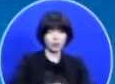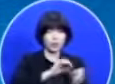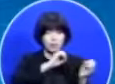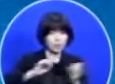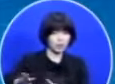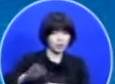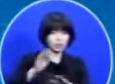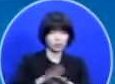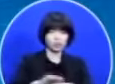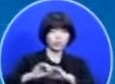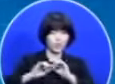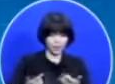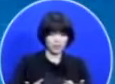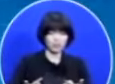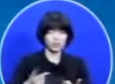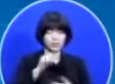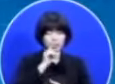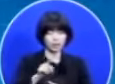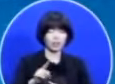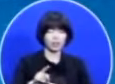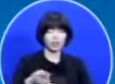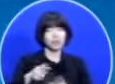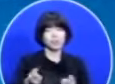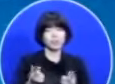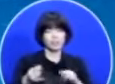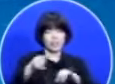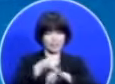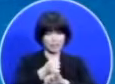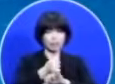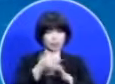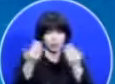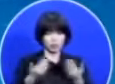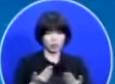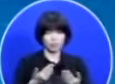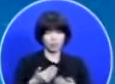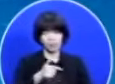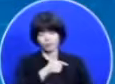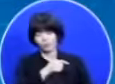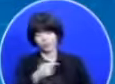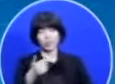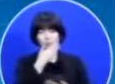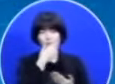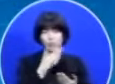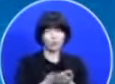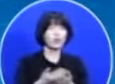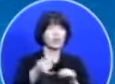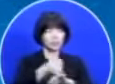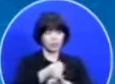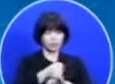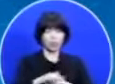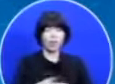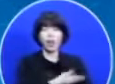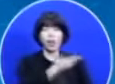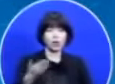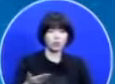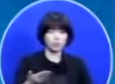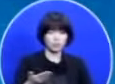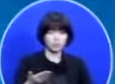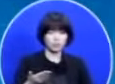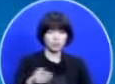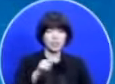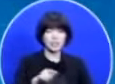아니 아니라 그렇게 약속하셨다 는 거예요 대단히 중요한 약속이 줘 여러분이 이 약속의